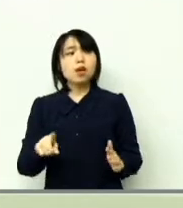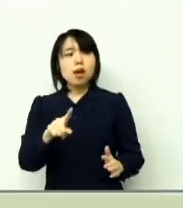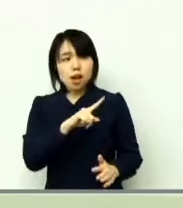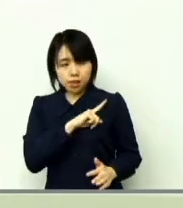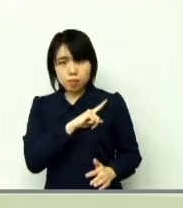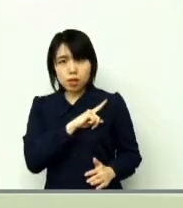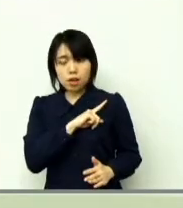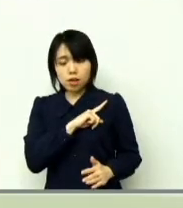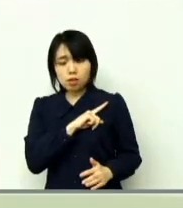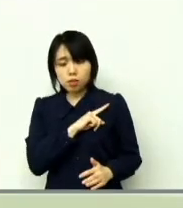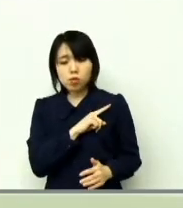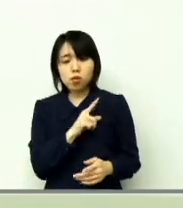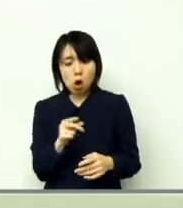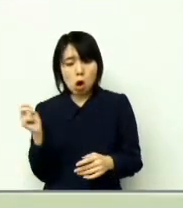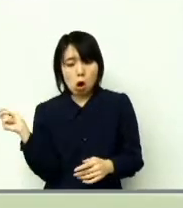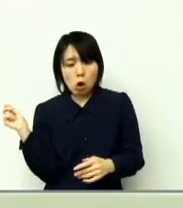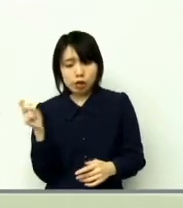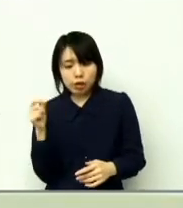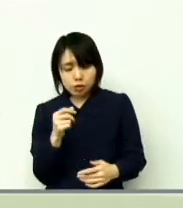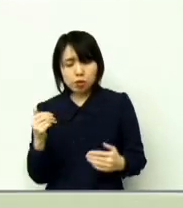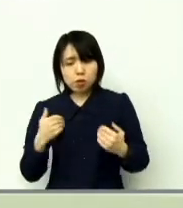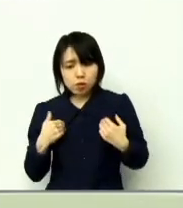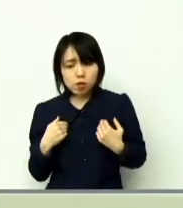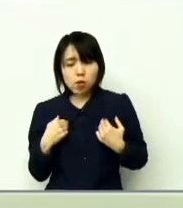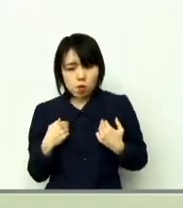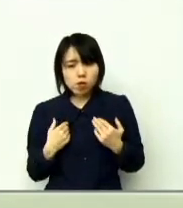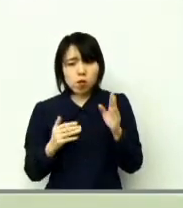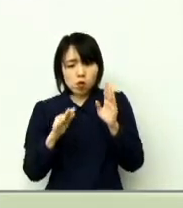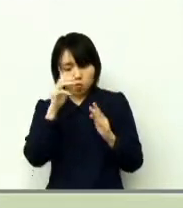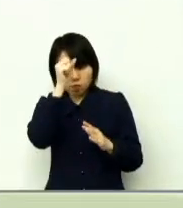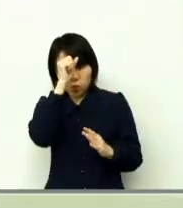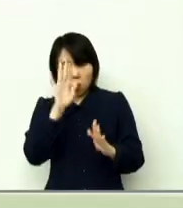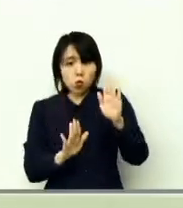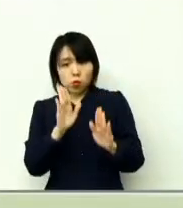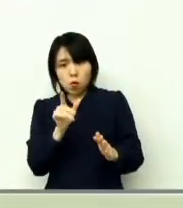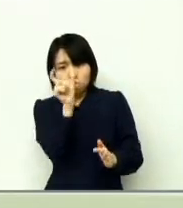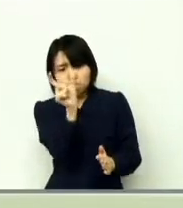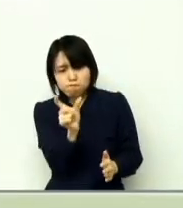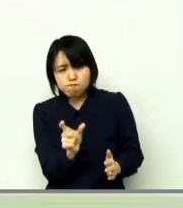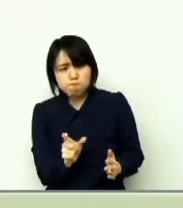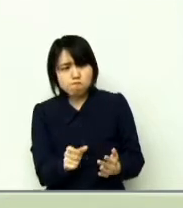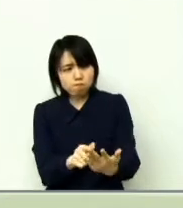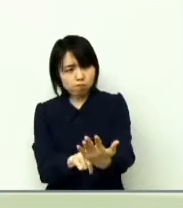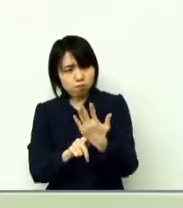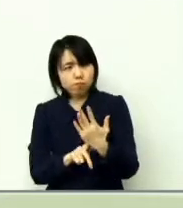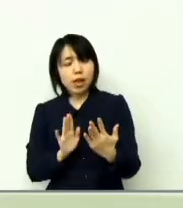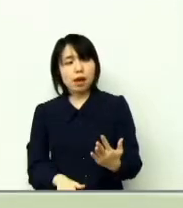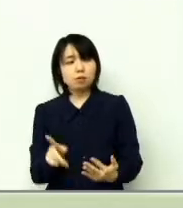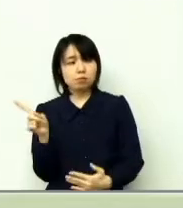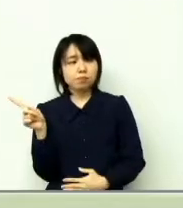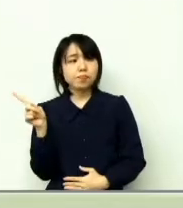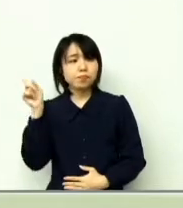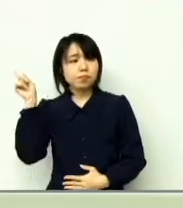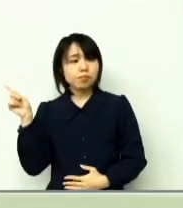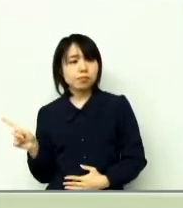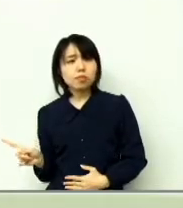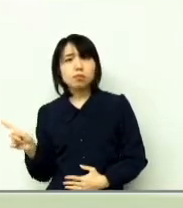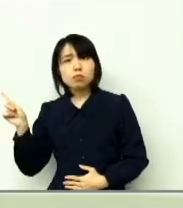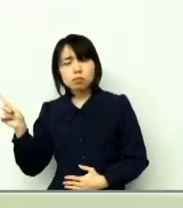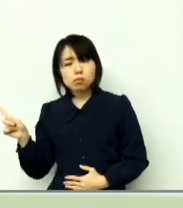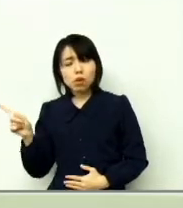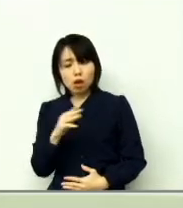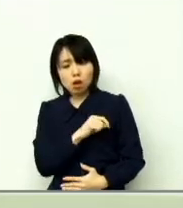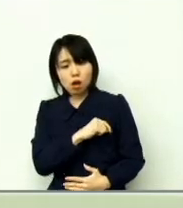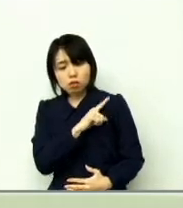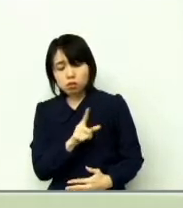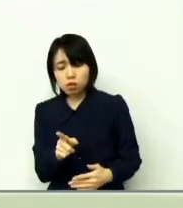緊急性が非常に高い症状が表示 表示されます。ここでどれにも当てはま